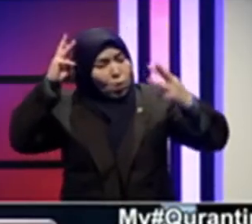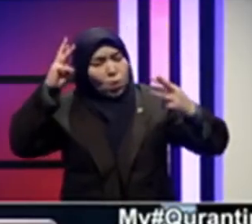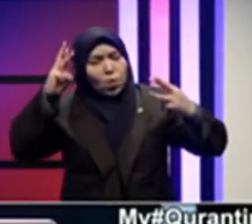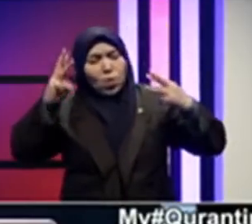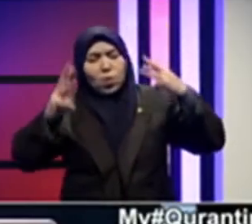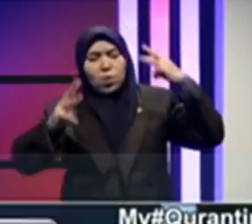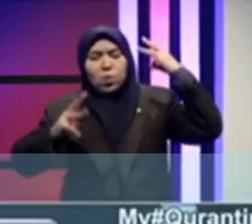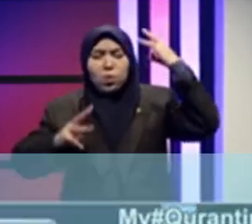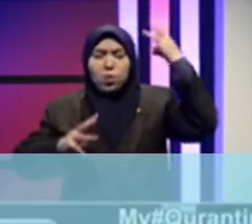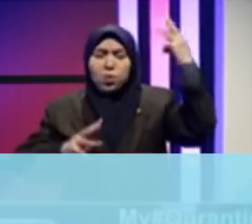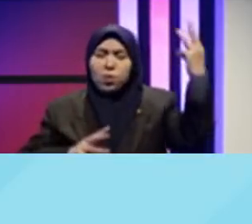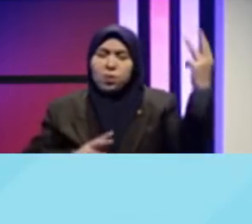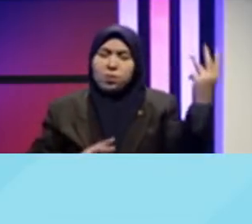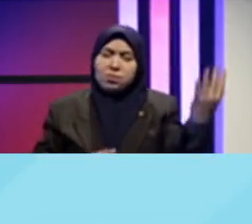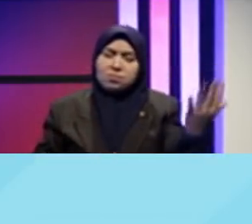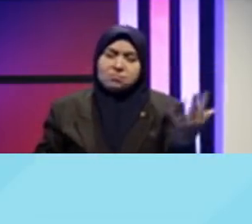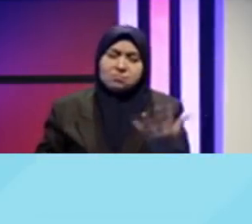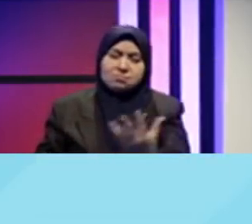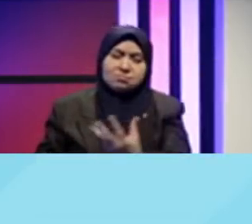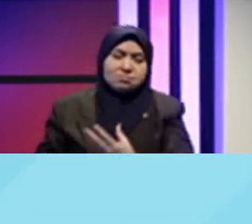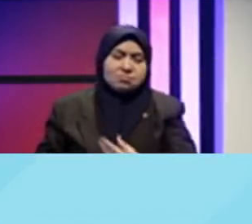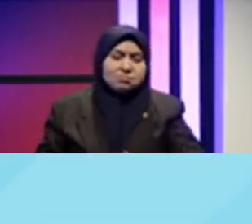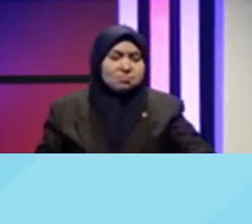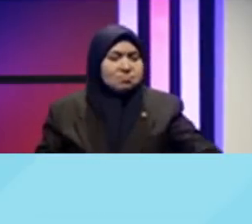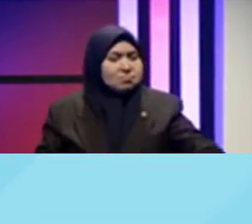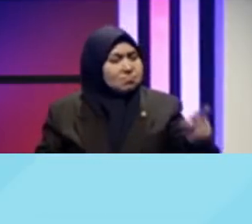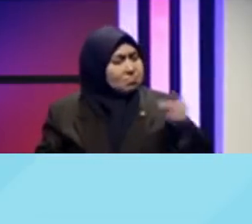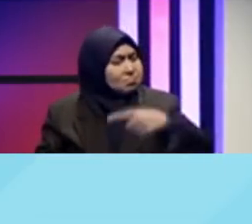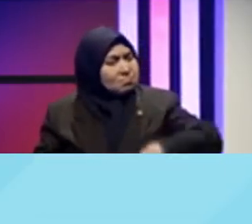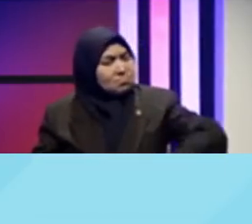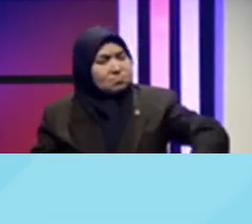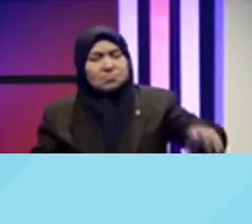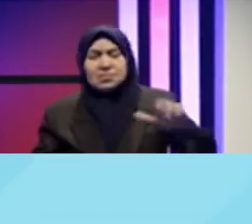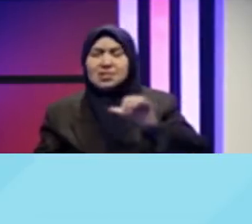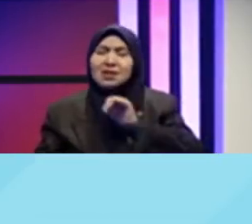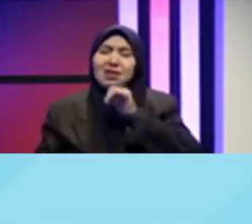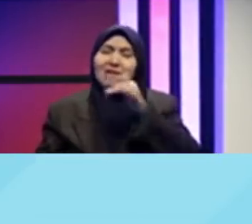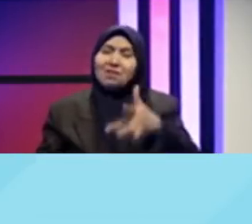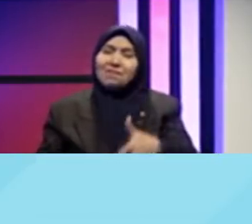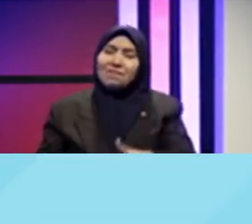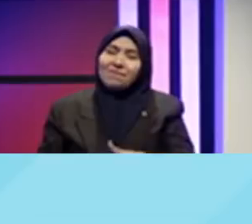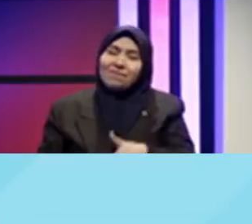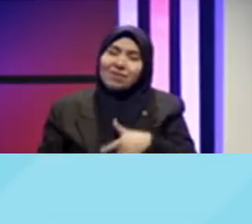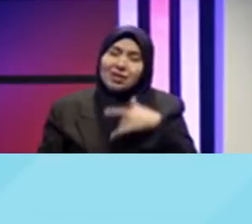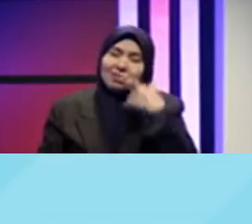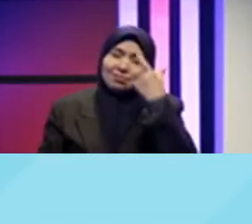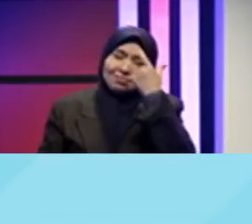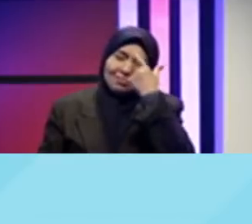antum tahzanun.